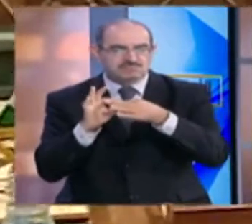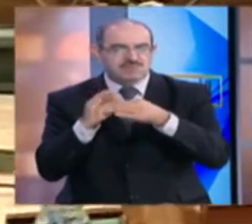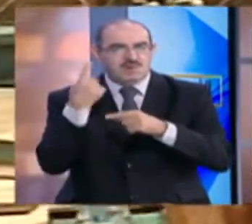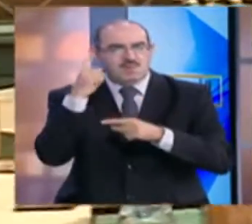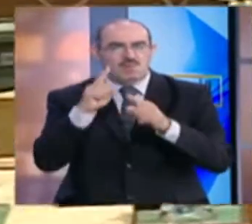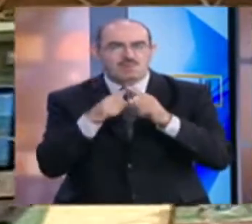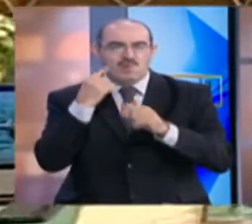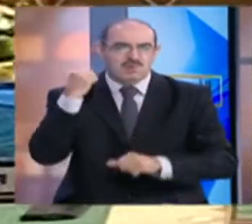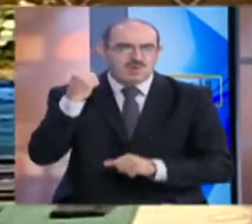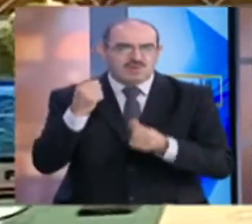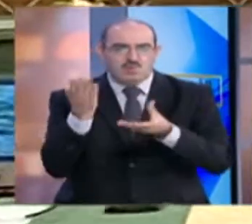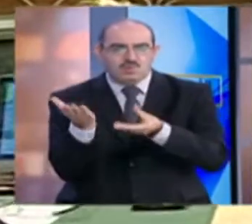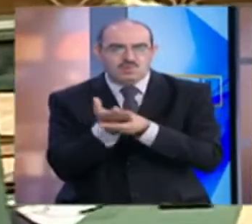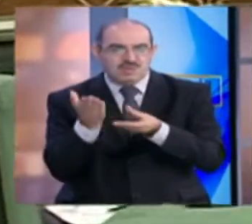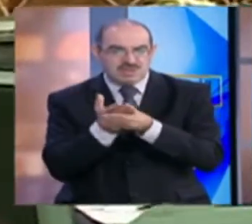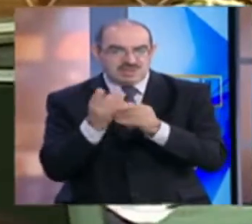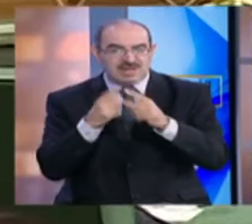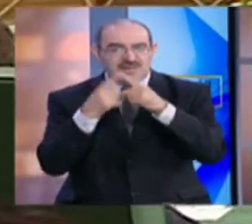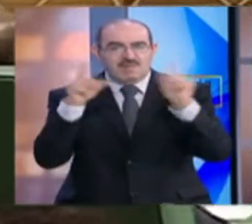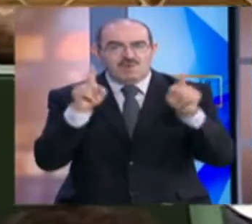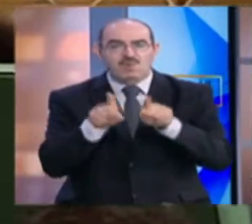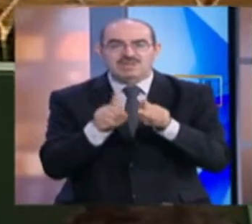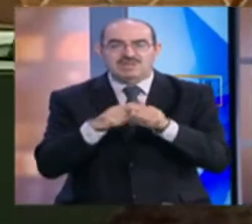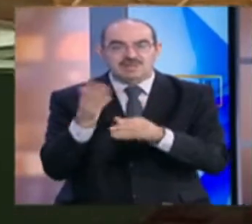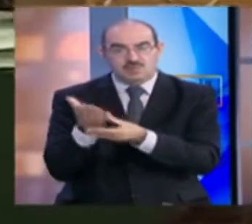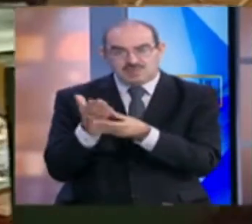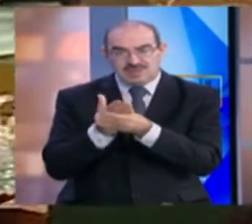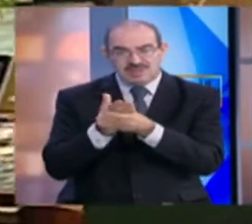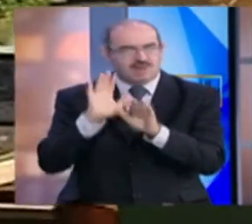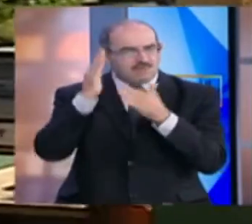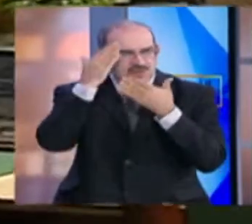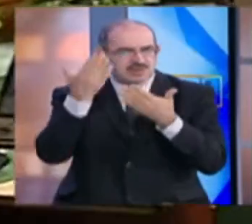أجل نصرة القضايا التحررية على غرار القضية